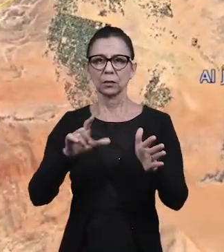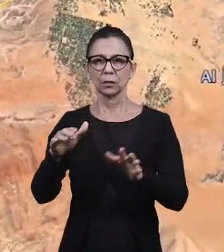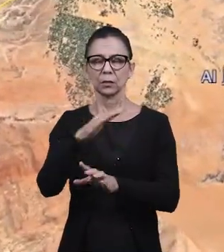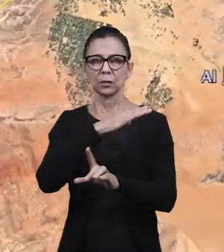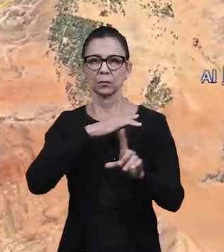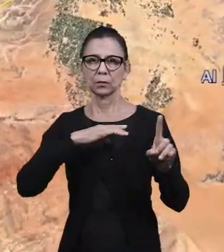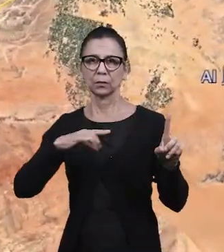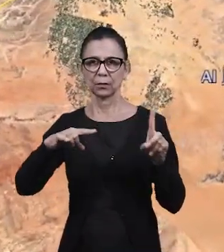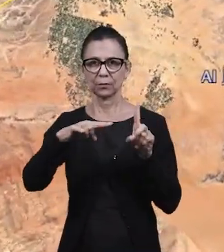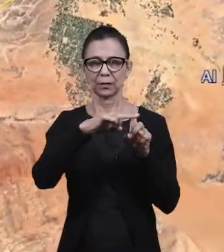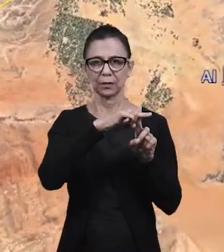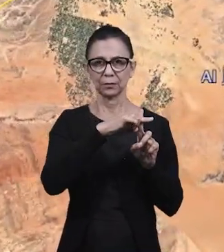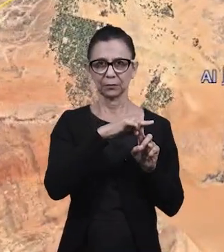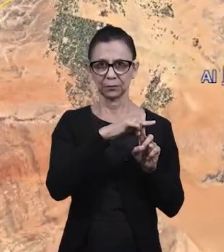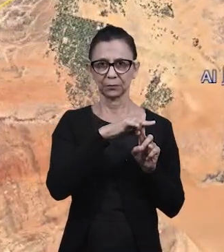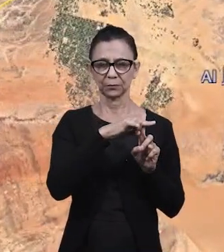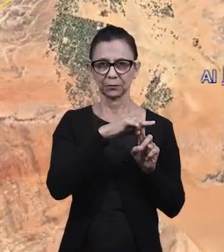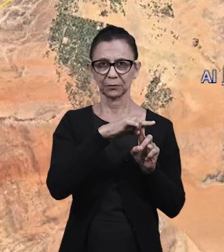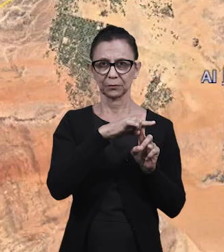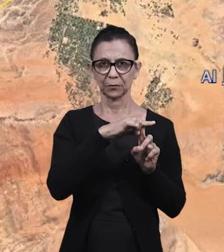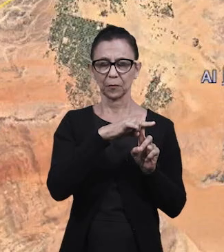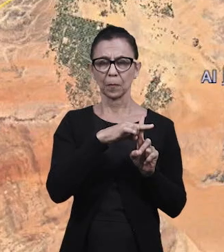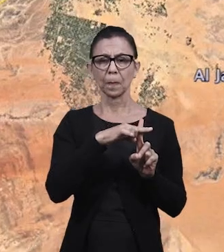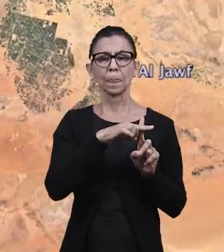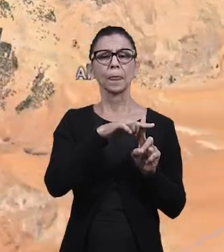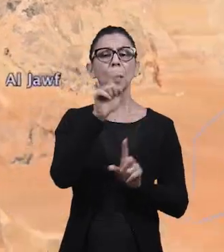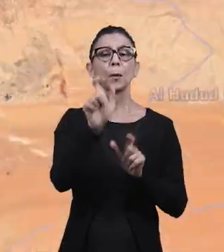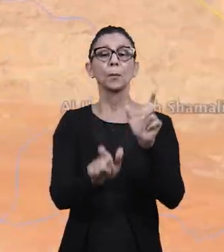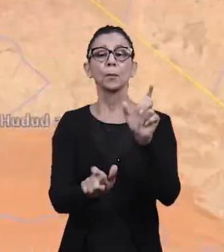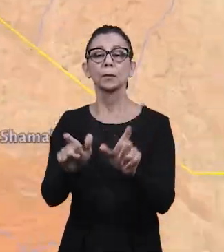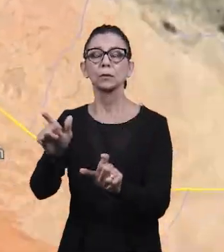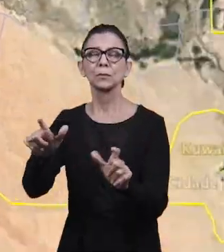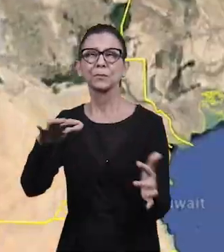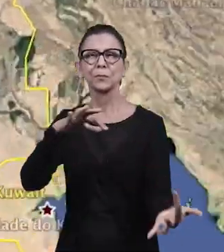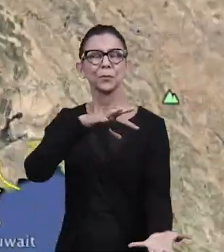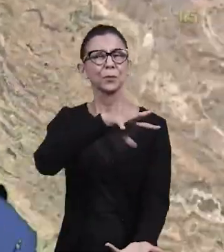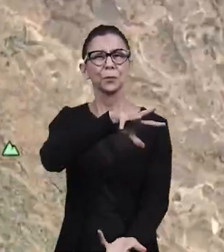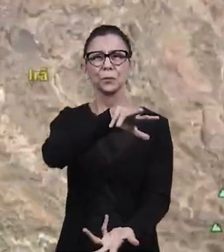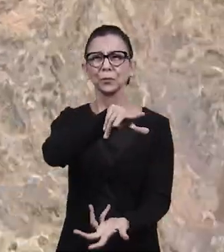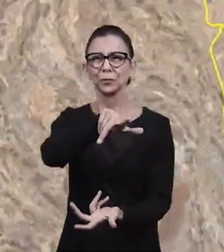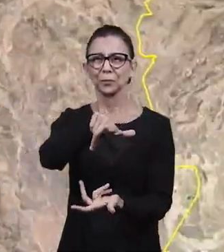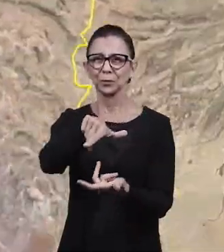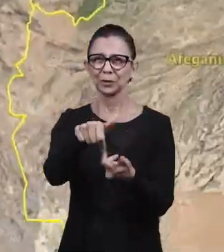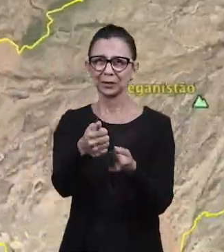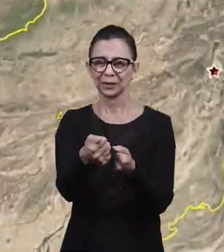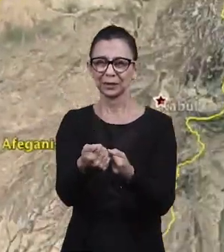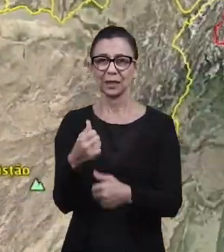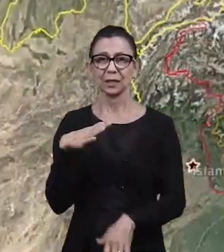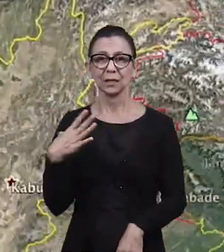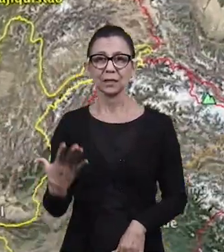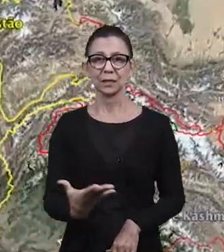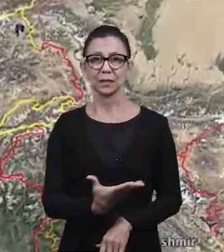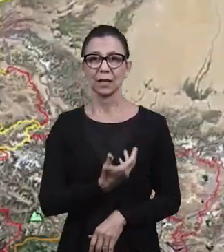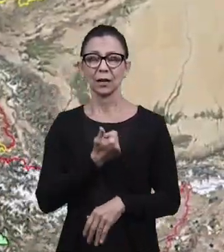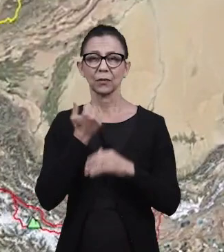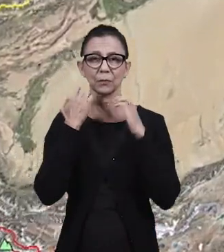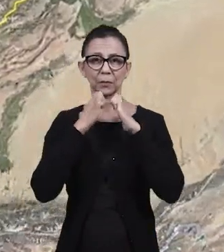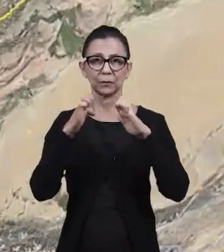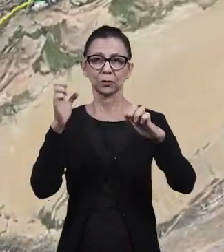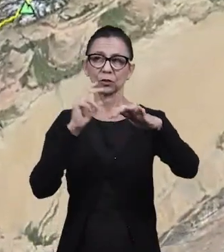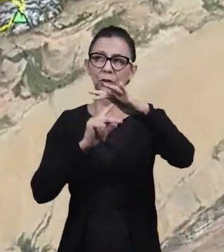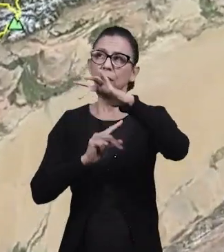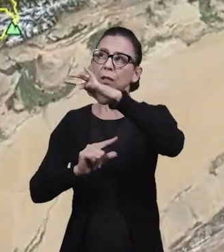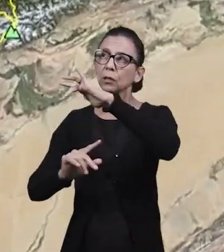Seigneur Jésus à la veille de sa mort à la croix du calvaire. Des personnes de toutes les parties du monde sont touchés